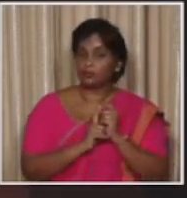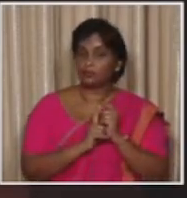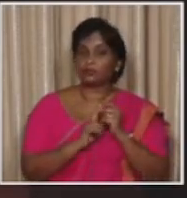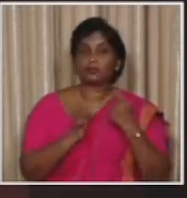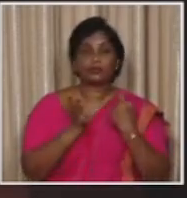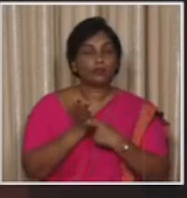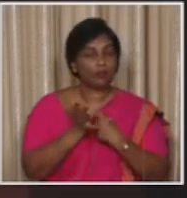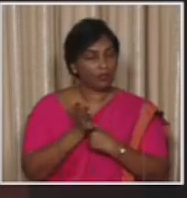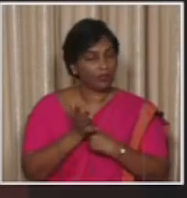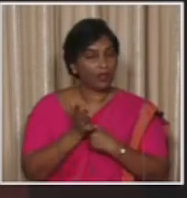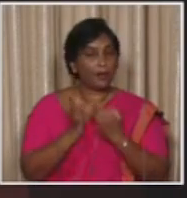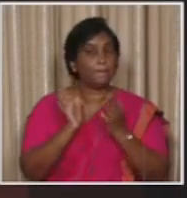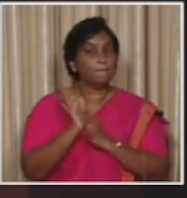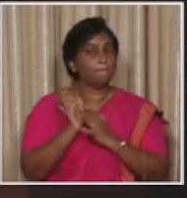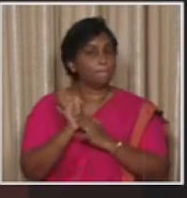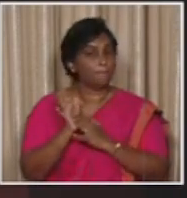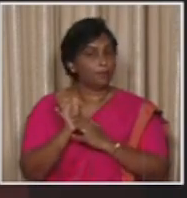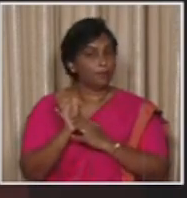රවිරාජ්, මහේශ්වරන්,